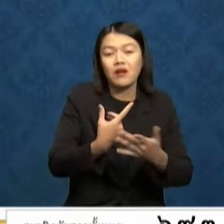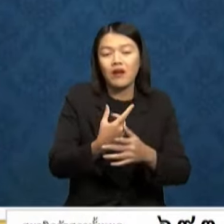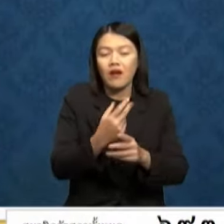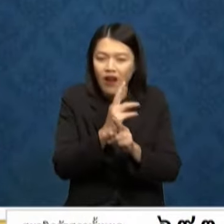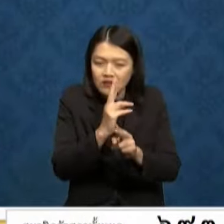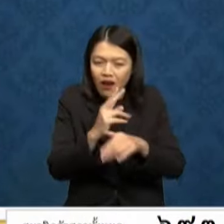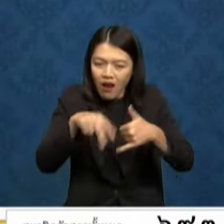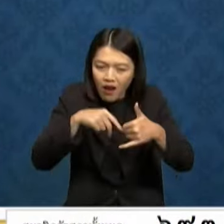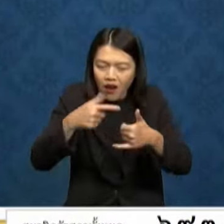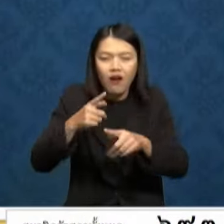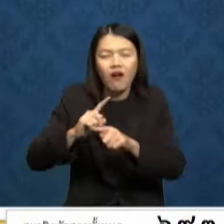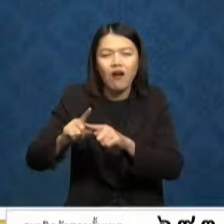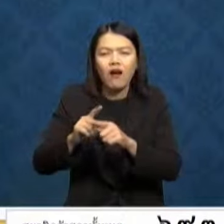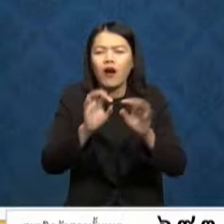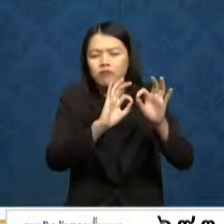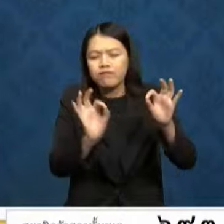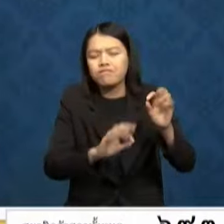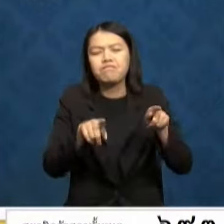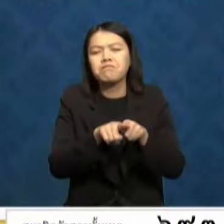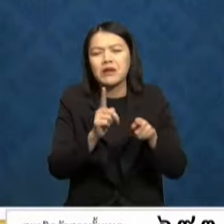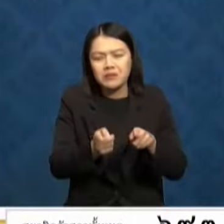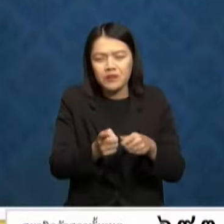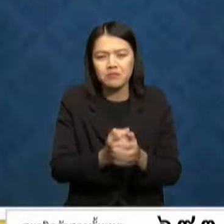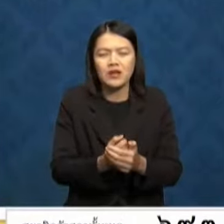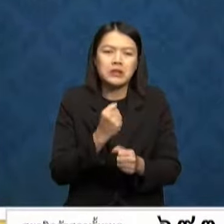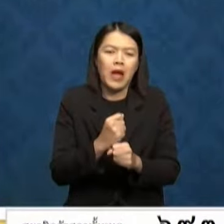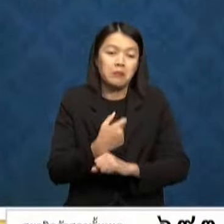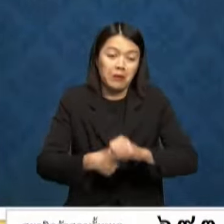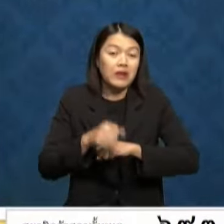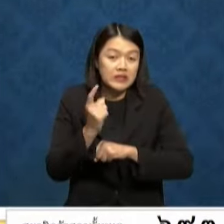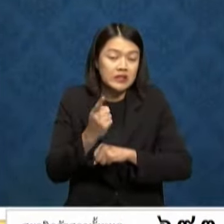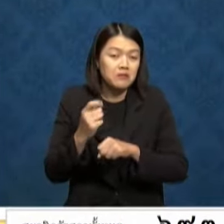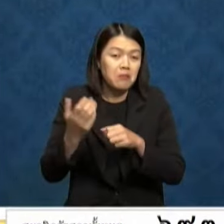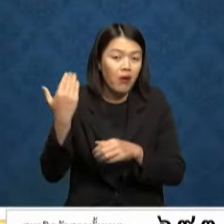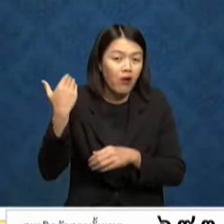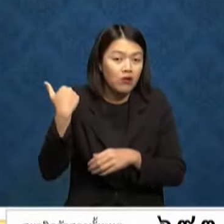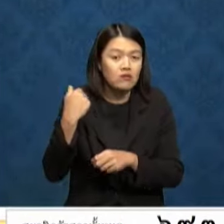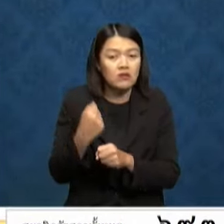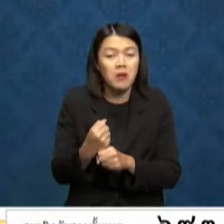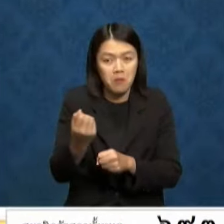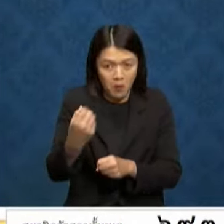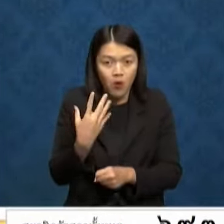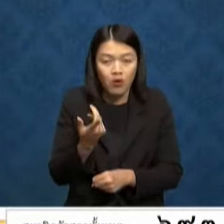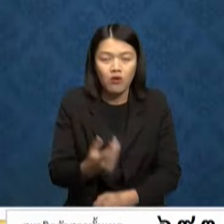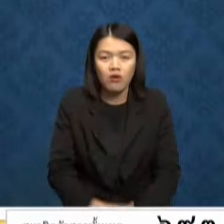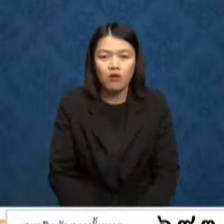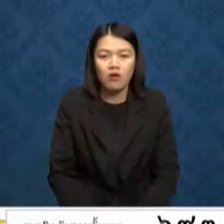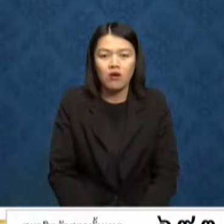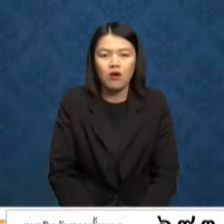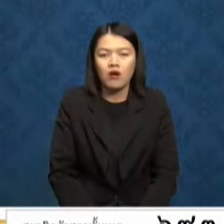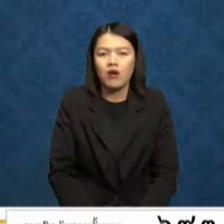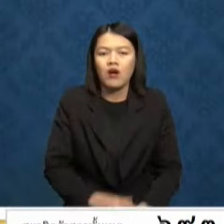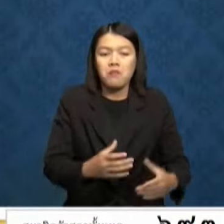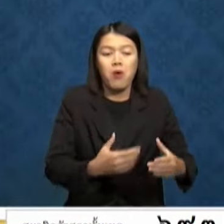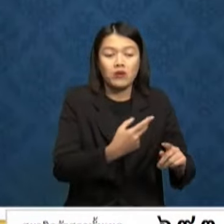เสพหาผู้เสพเขียนเหมือนกันแต่ผลดำเนินการของรัฐบาลชุดที่แล้วท่านเป็นคนบอกเองนะครับว่าไตรมาส